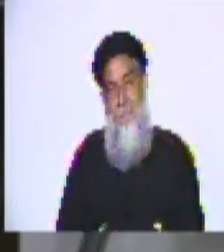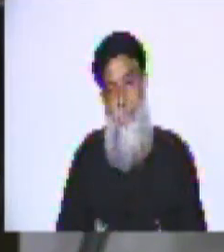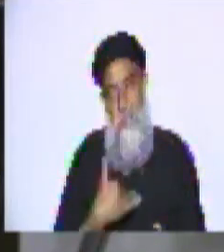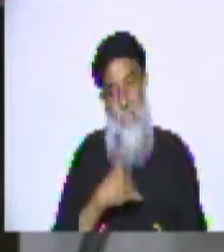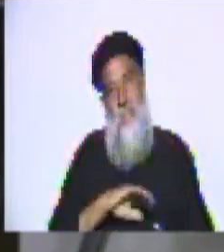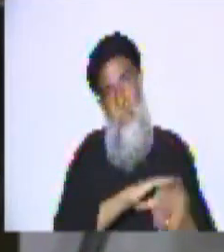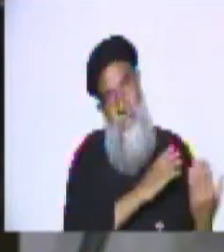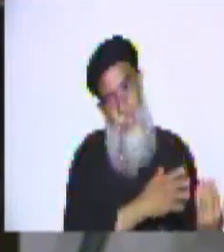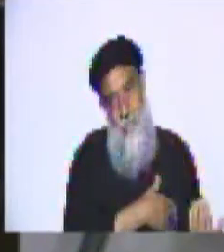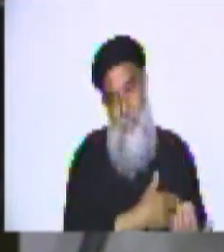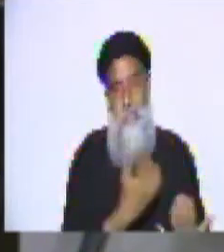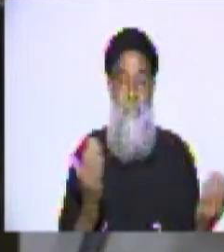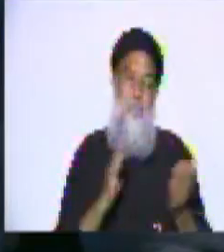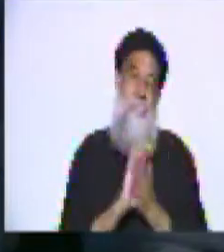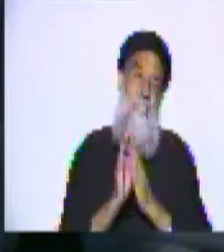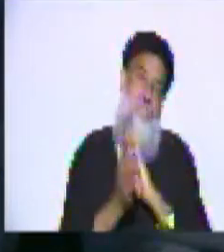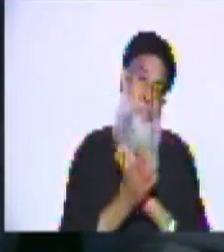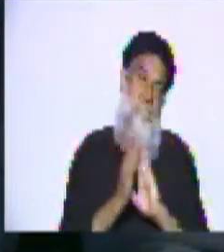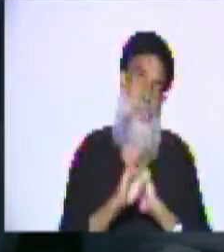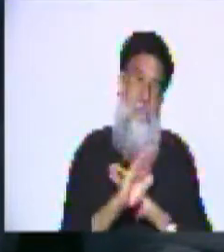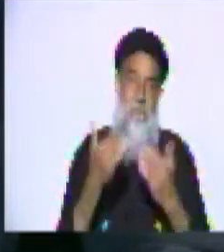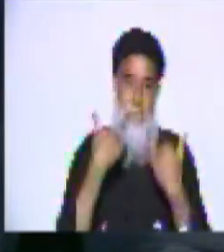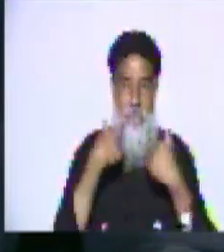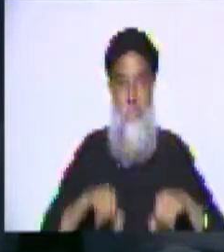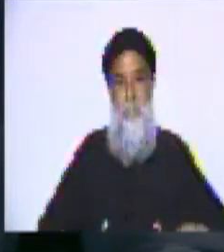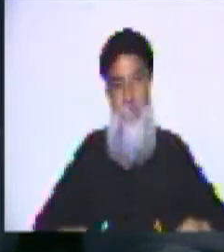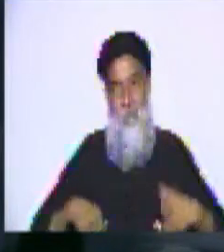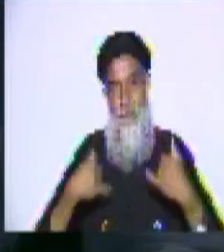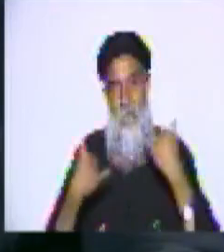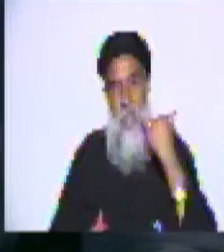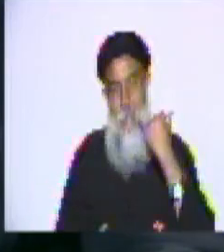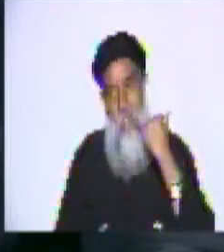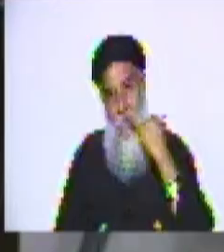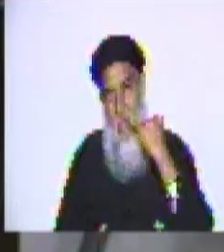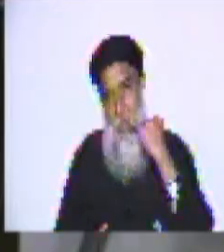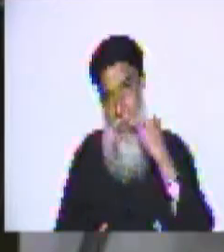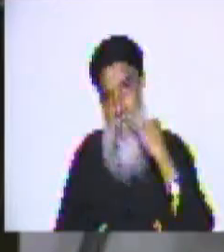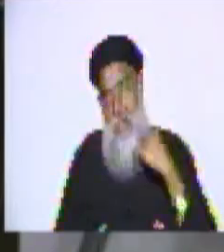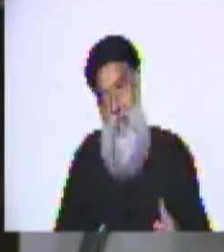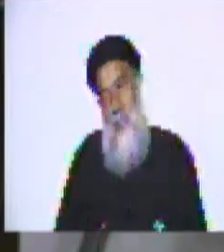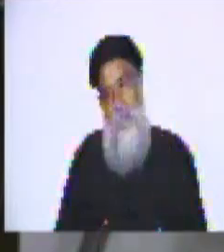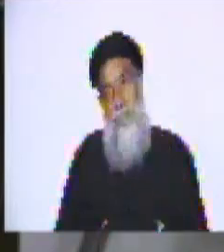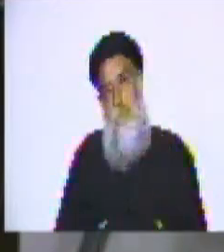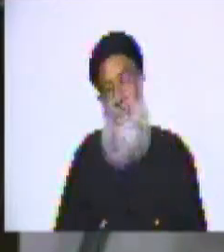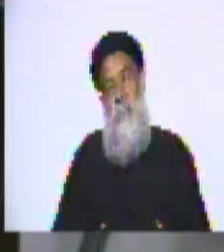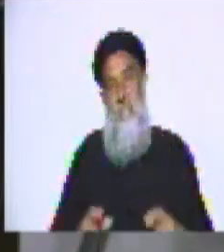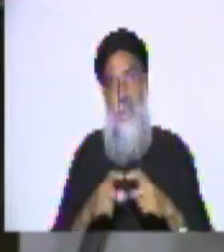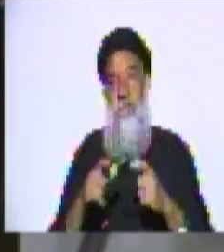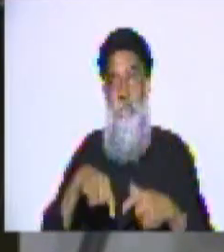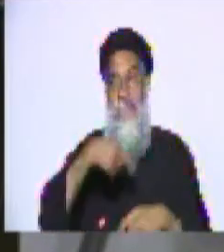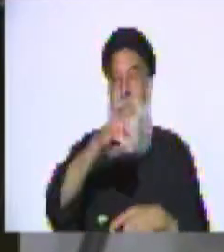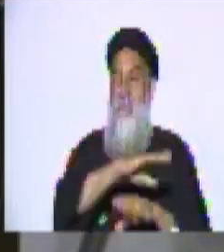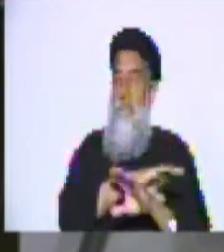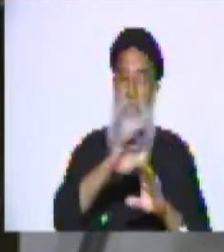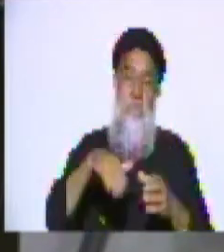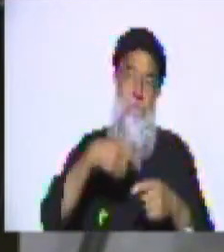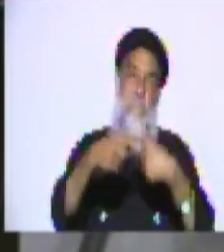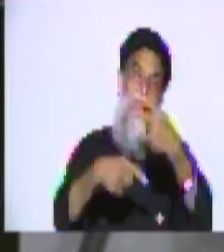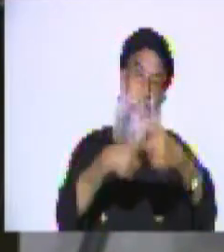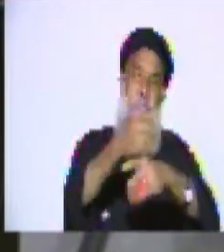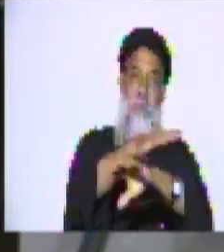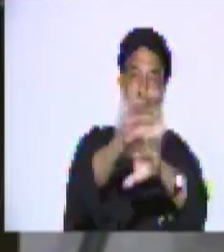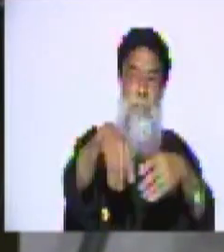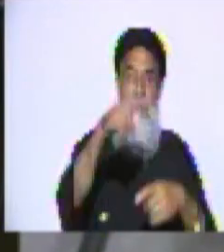ما فيش إيمان أو ما فيش حياة سليمة. معناها أنه خارج دايرة الإيمان لو